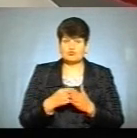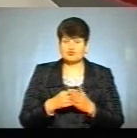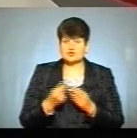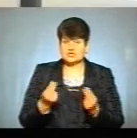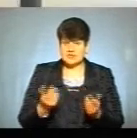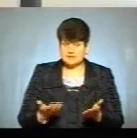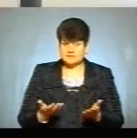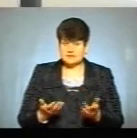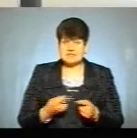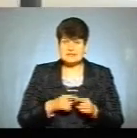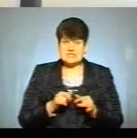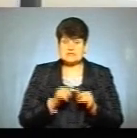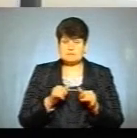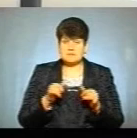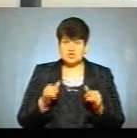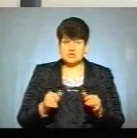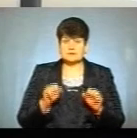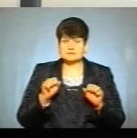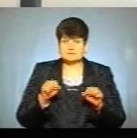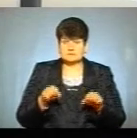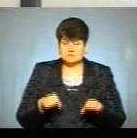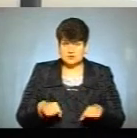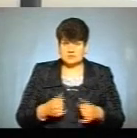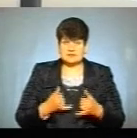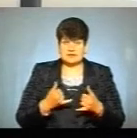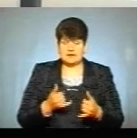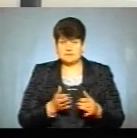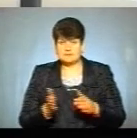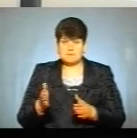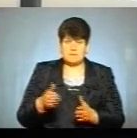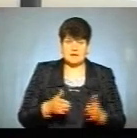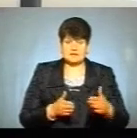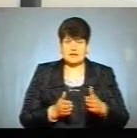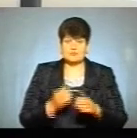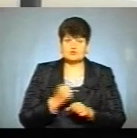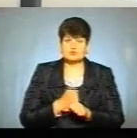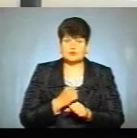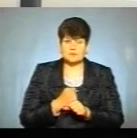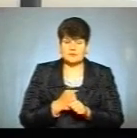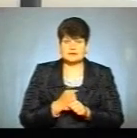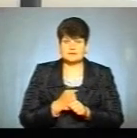це є збільшення саме ресурсу і можливості для маневру, для того, щоб робити